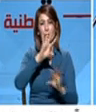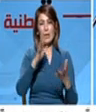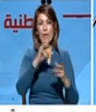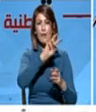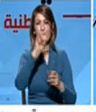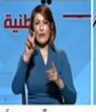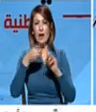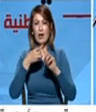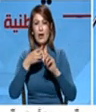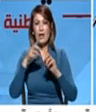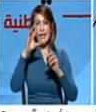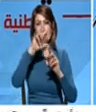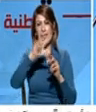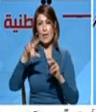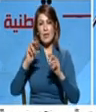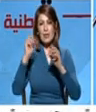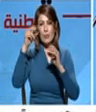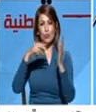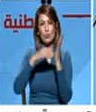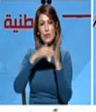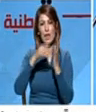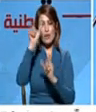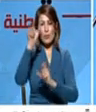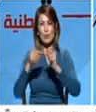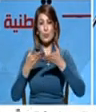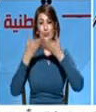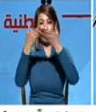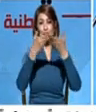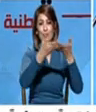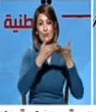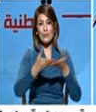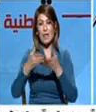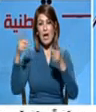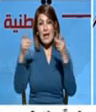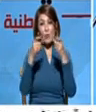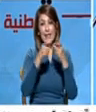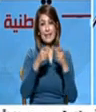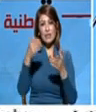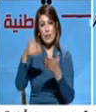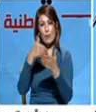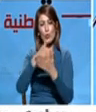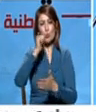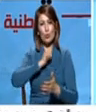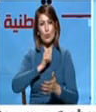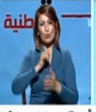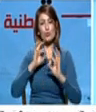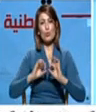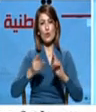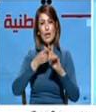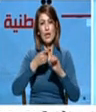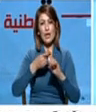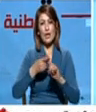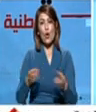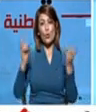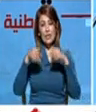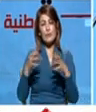مليون دينار موجه فعلا لمرافقه المؤسسات الاقتصاديه المتضرره من تداعيات فيروس كورونا وايضا العمال